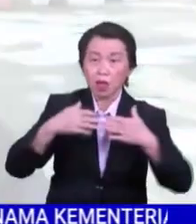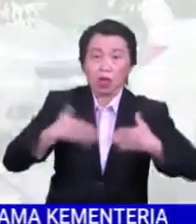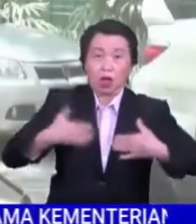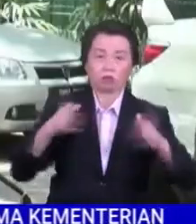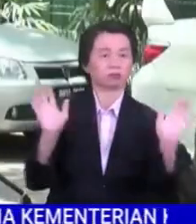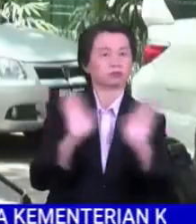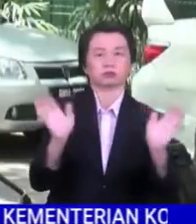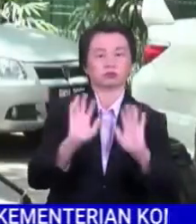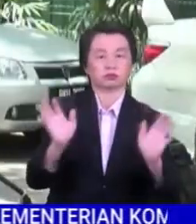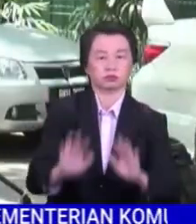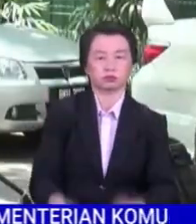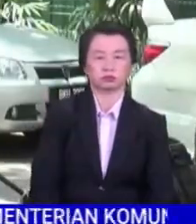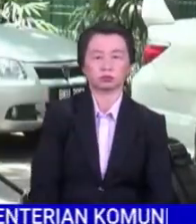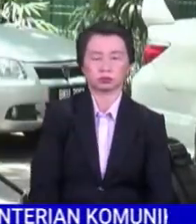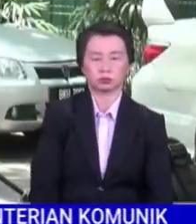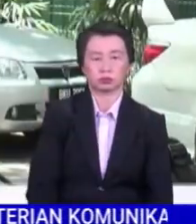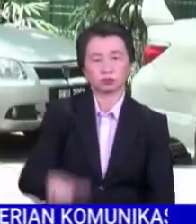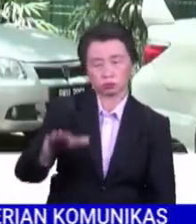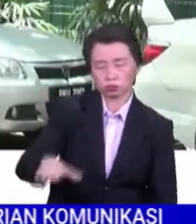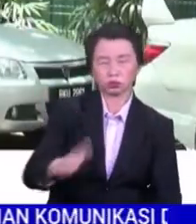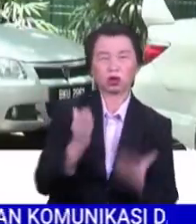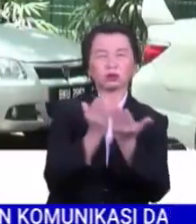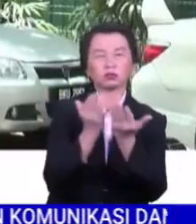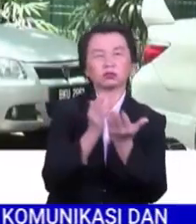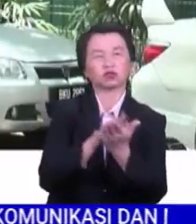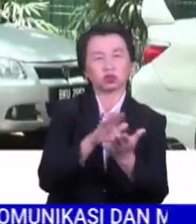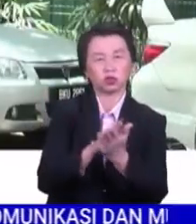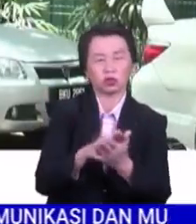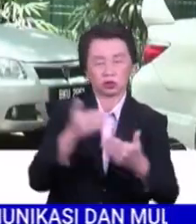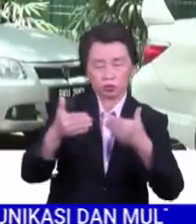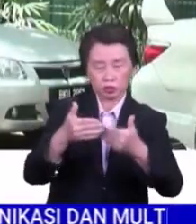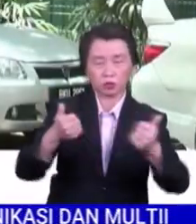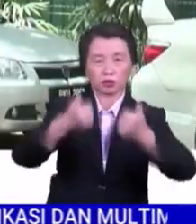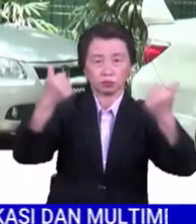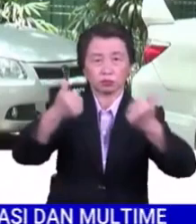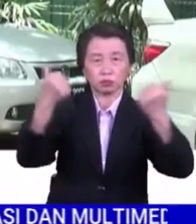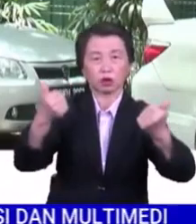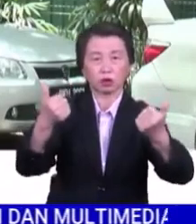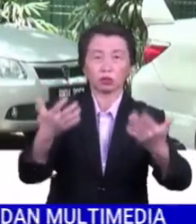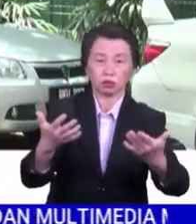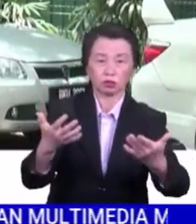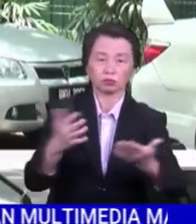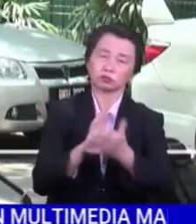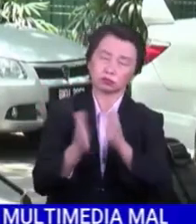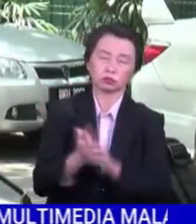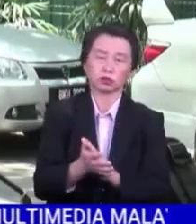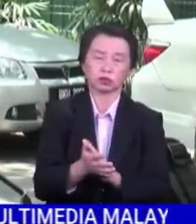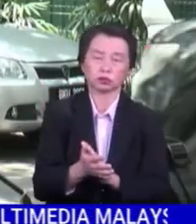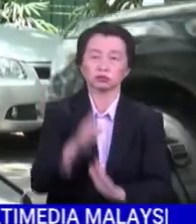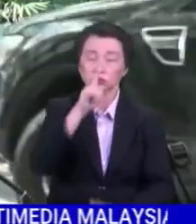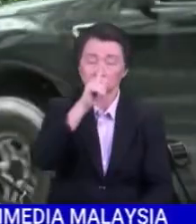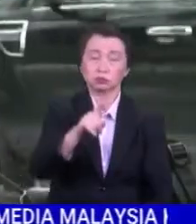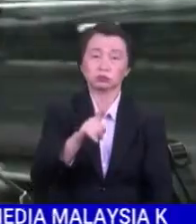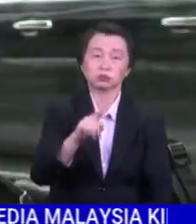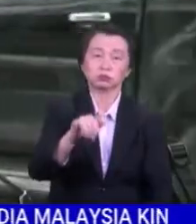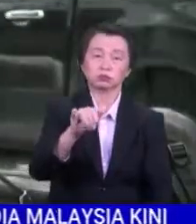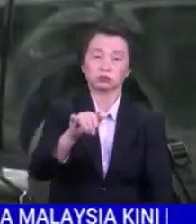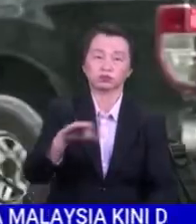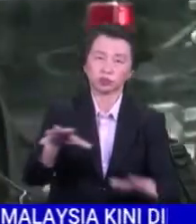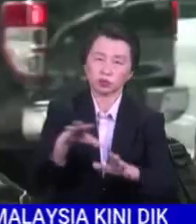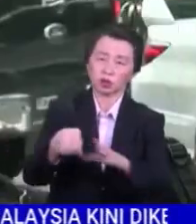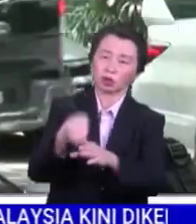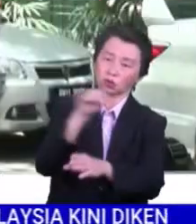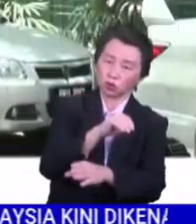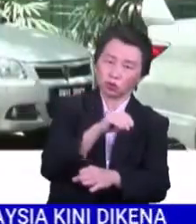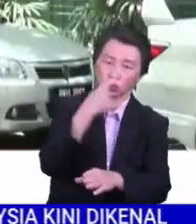kan. Budak pun nak sekolah semua, nak hari raya semua. So memang dia buat nak